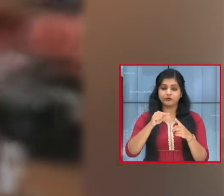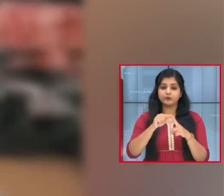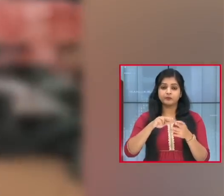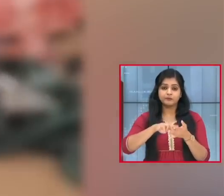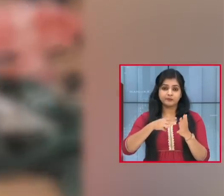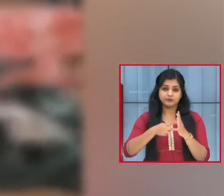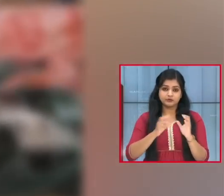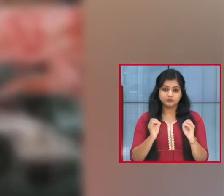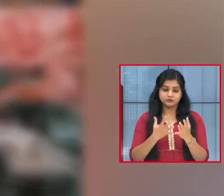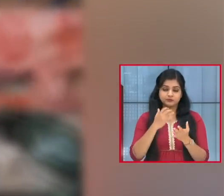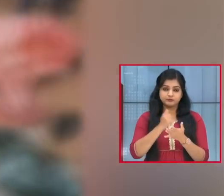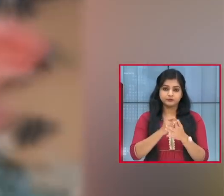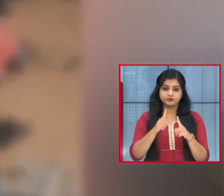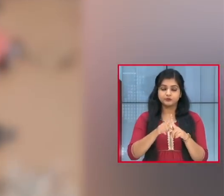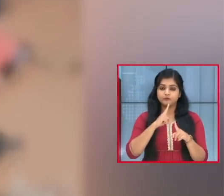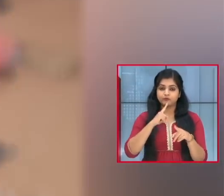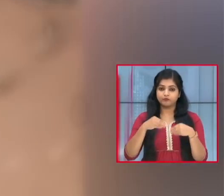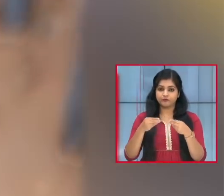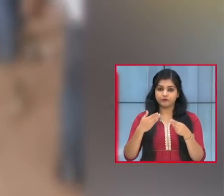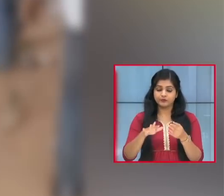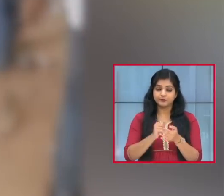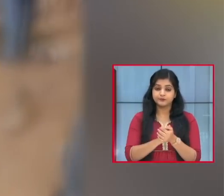നൽകിയിരിക്കുന്നത്. നമ്മുടെ സൈന്യത്തിന്റെ